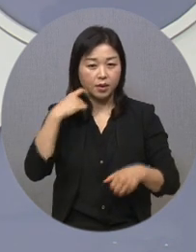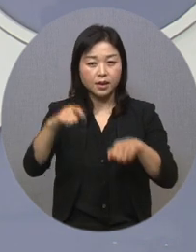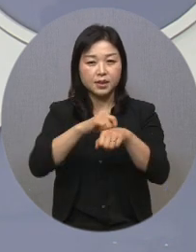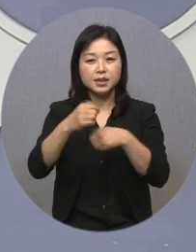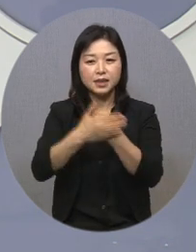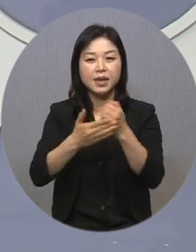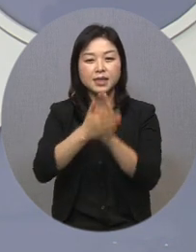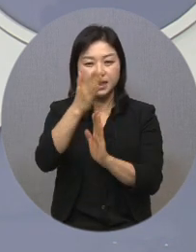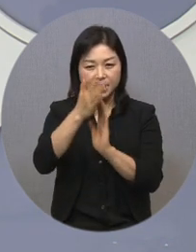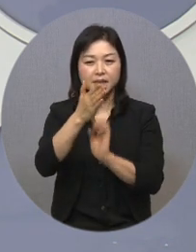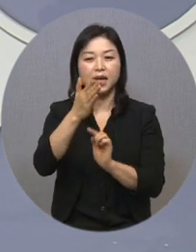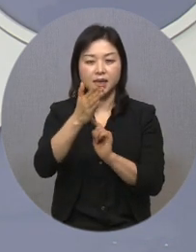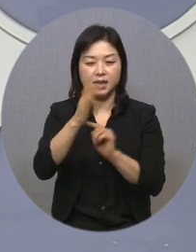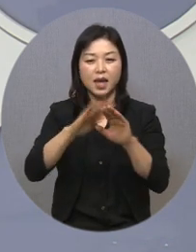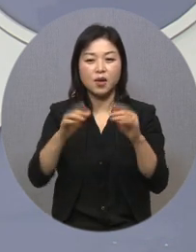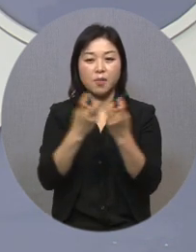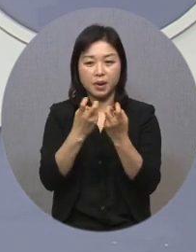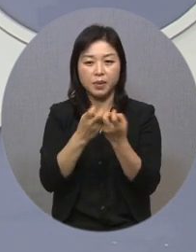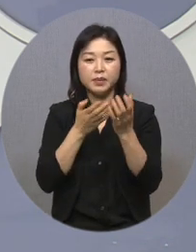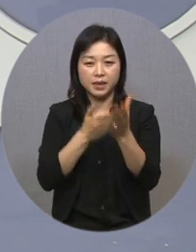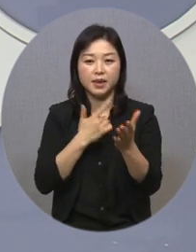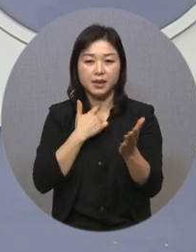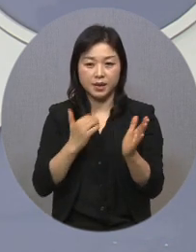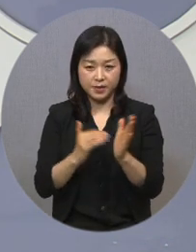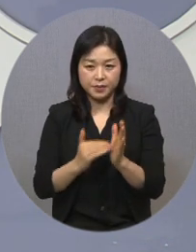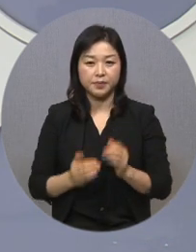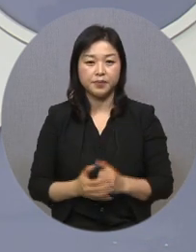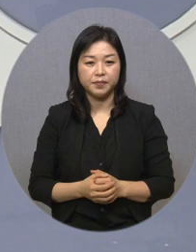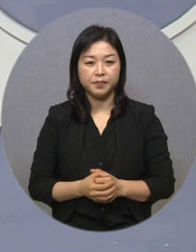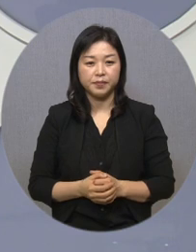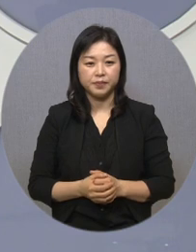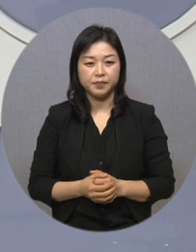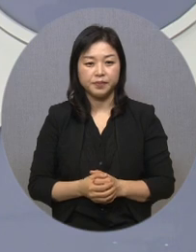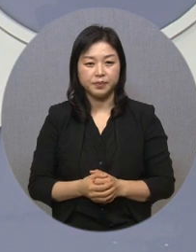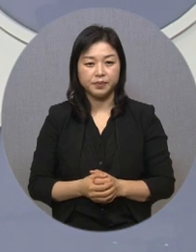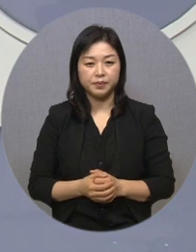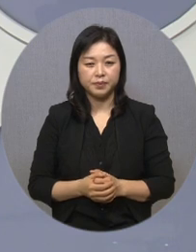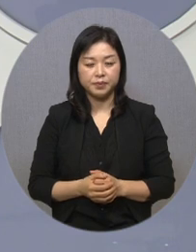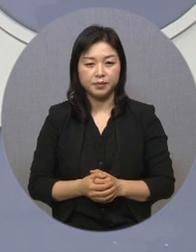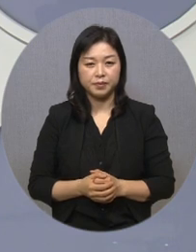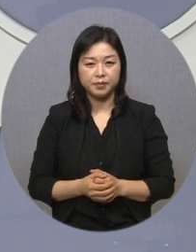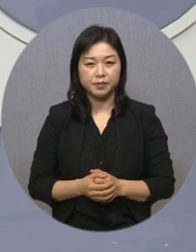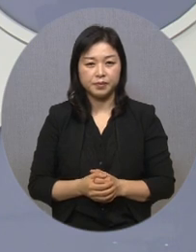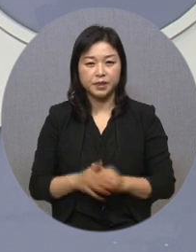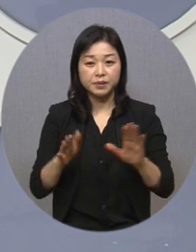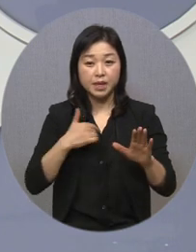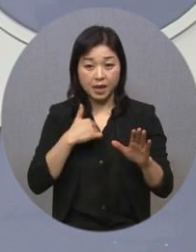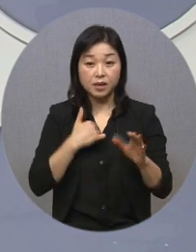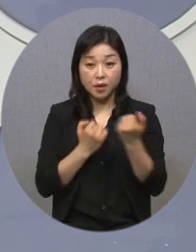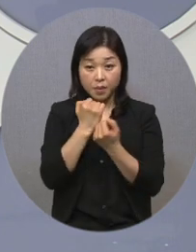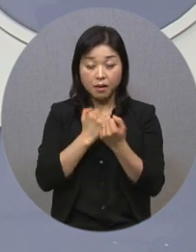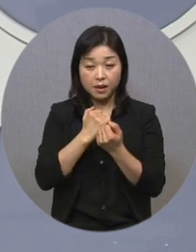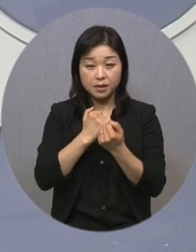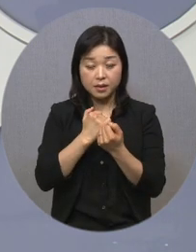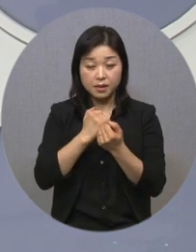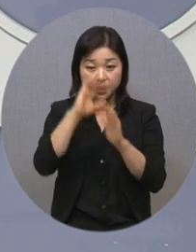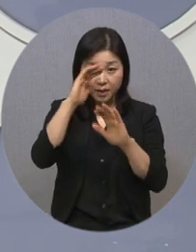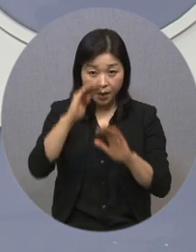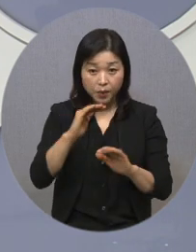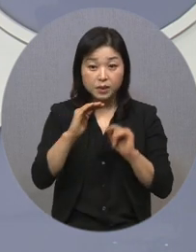특례시라고 하는 대안이 나왔고요. 자, 그러면 앞에서 말씀드린 이러한 내용들이 열거되어진